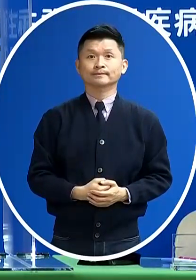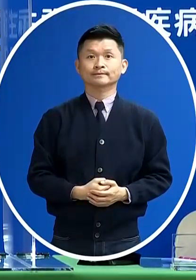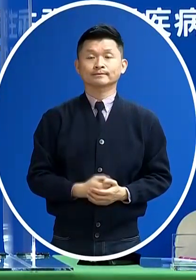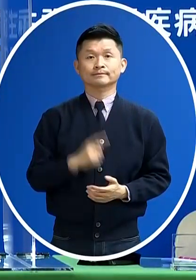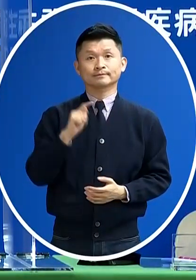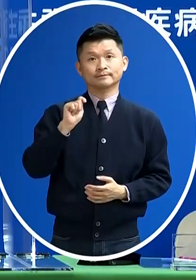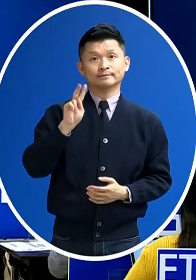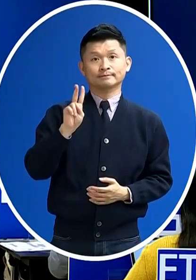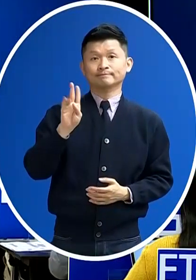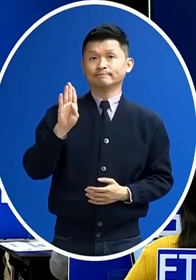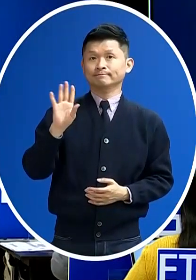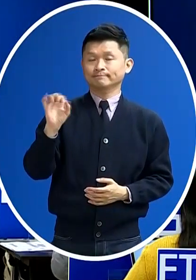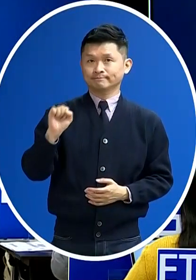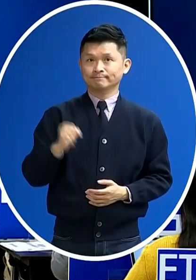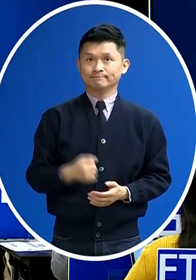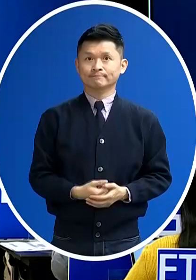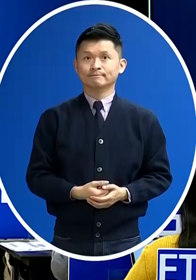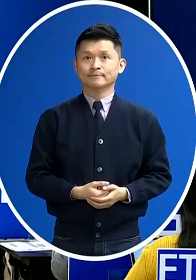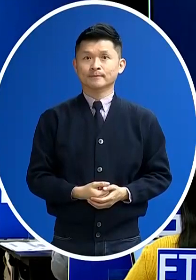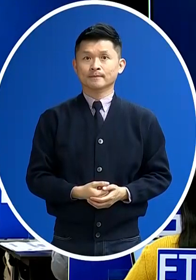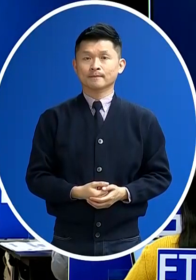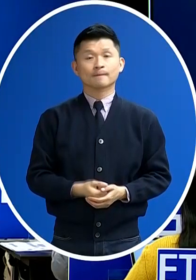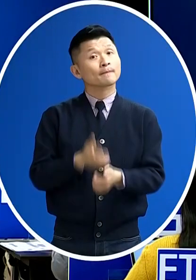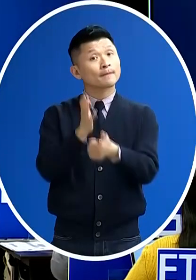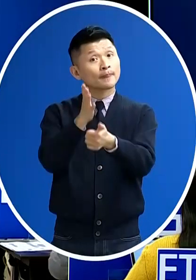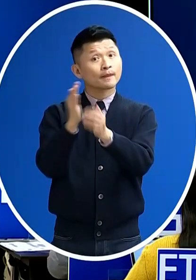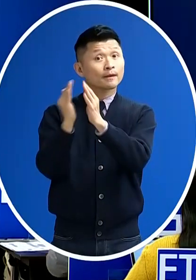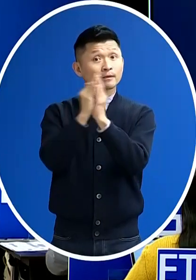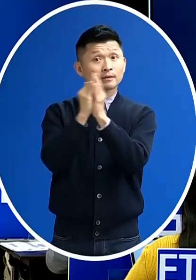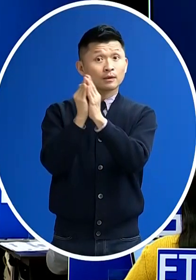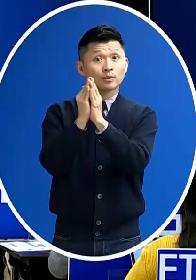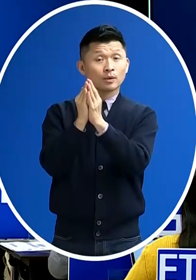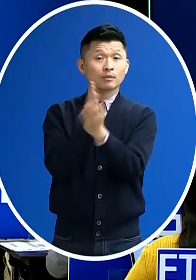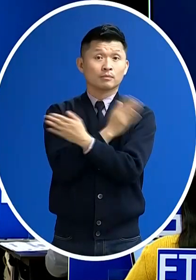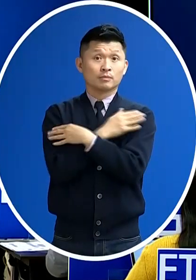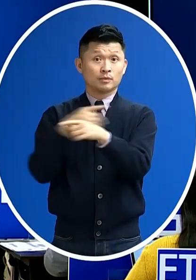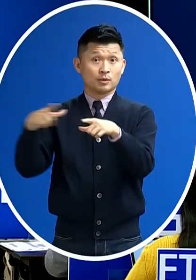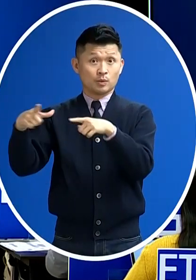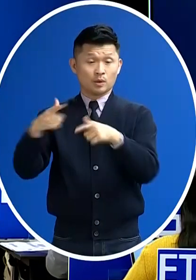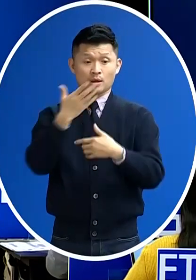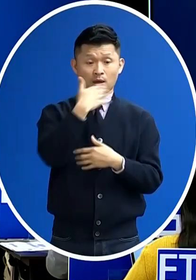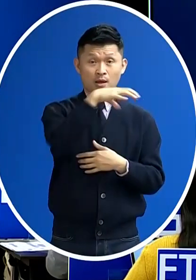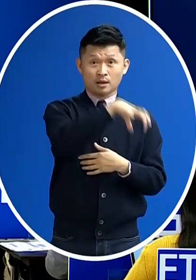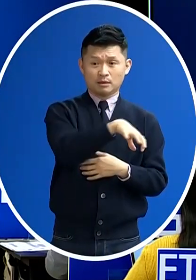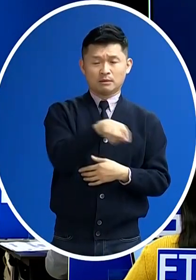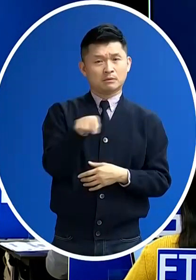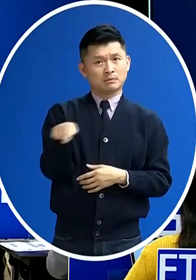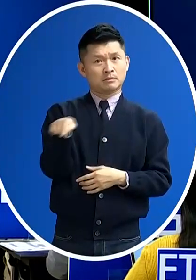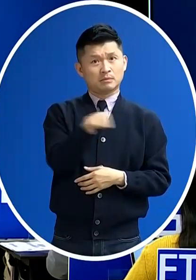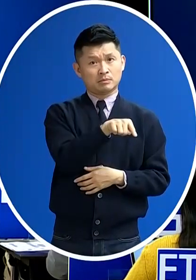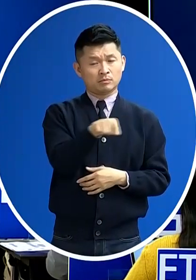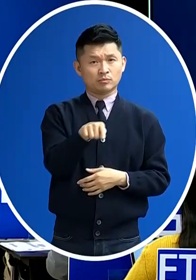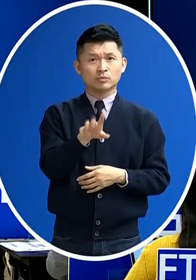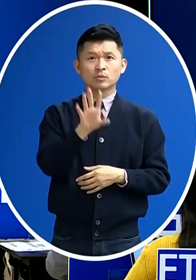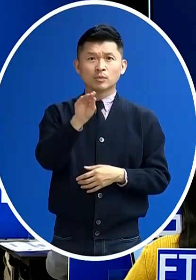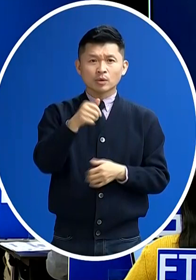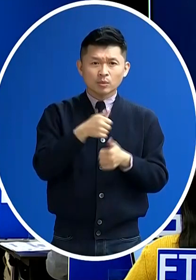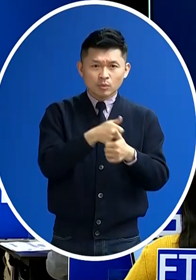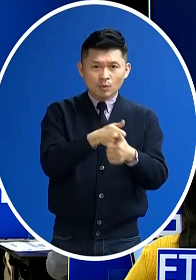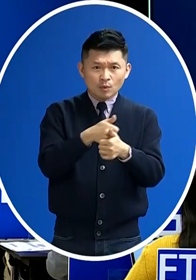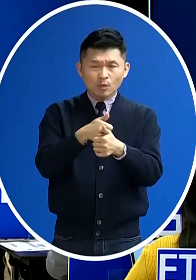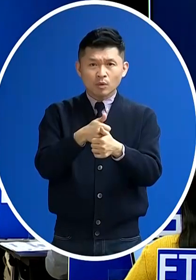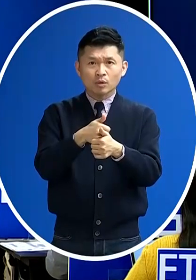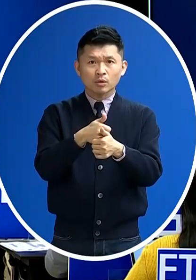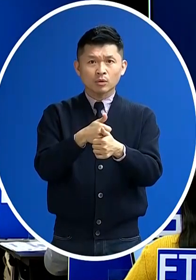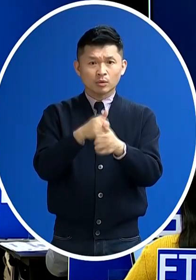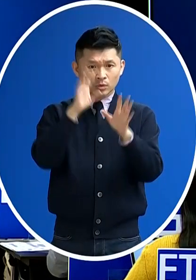好 ，TVBS。 部长好，想请教桃园的这个幼儿园跟餐厅的案子，有没有目前的意调是说他们的座位离